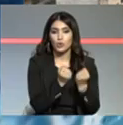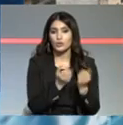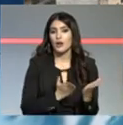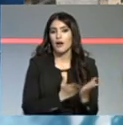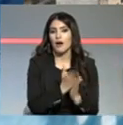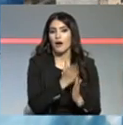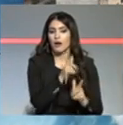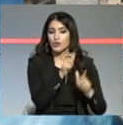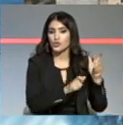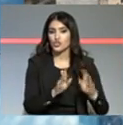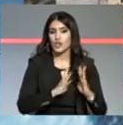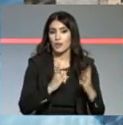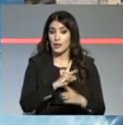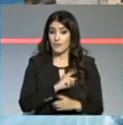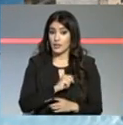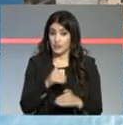القبض